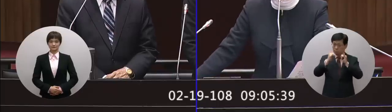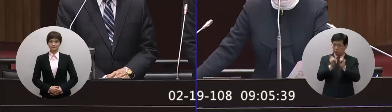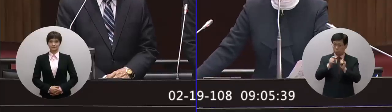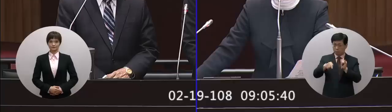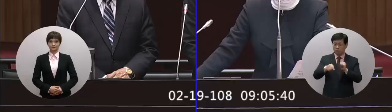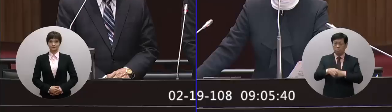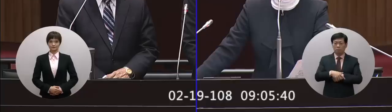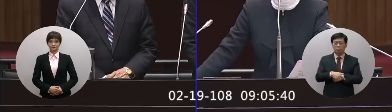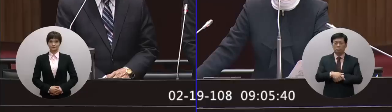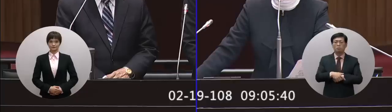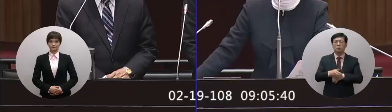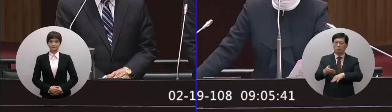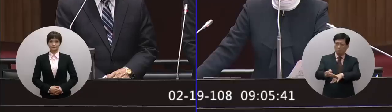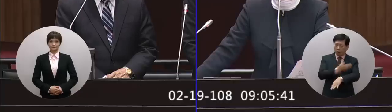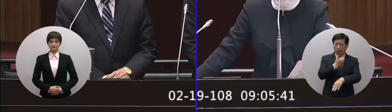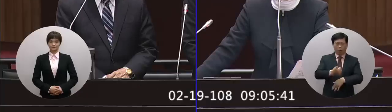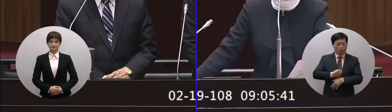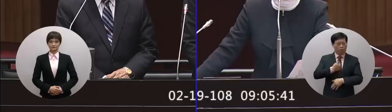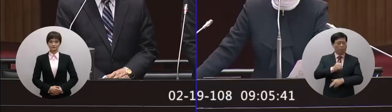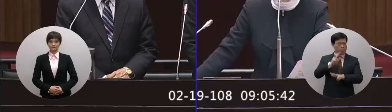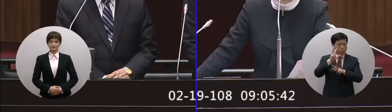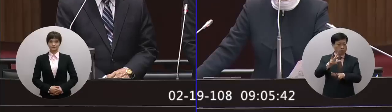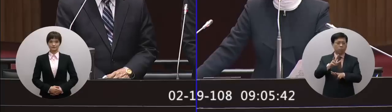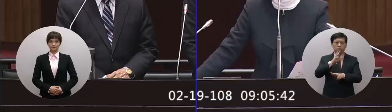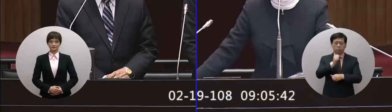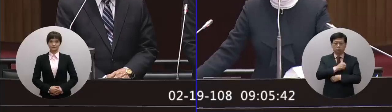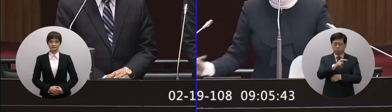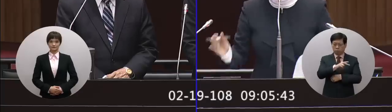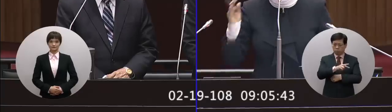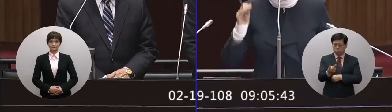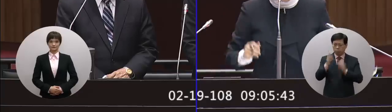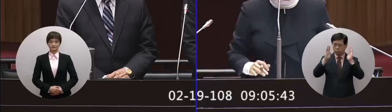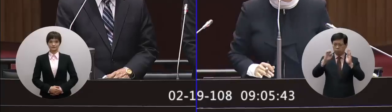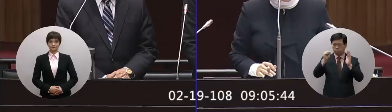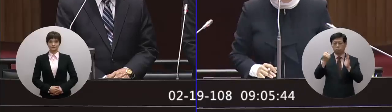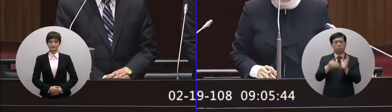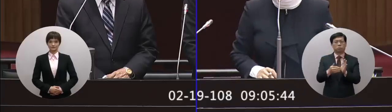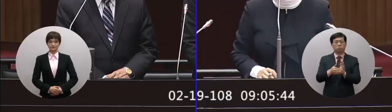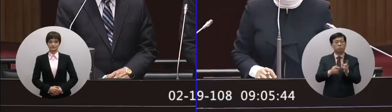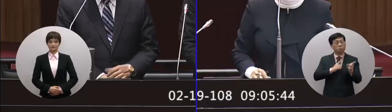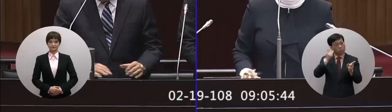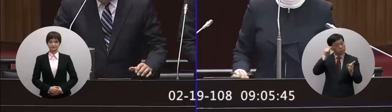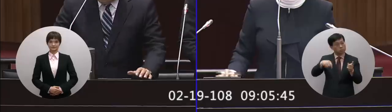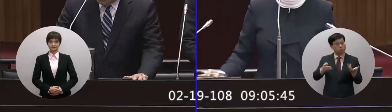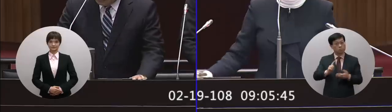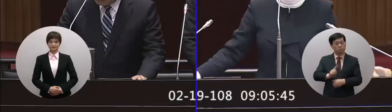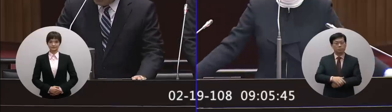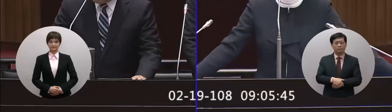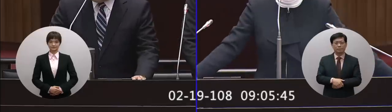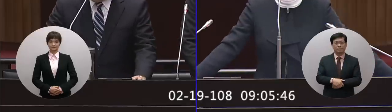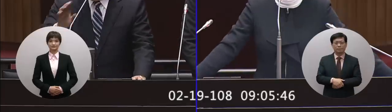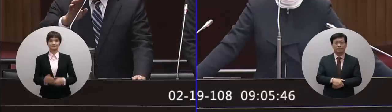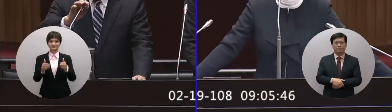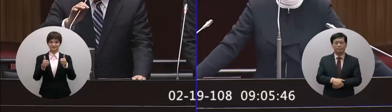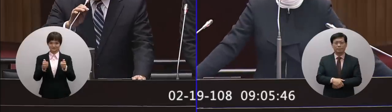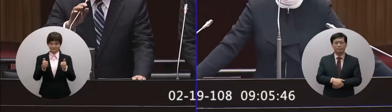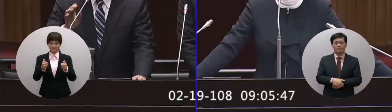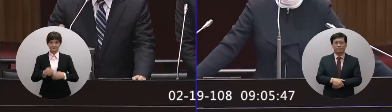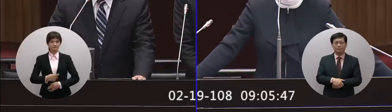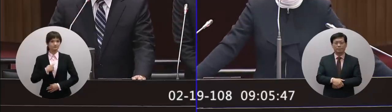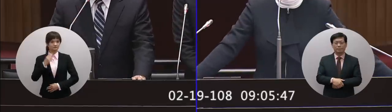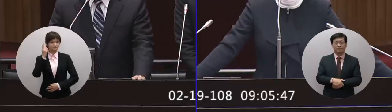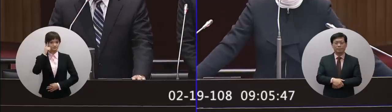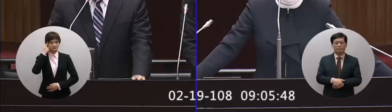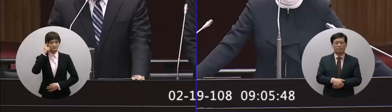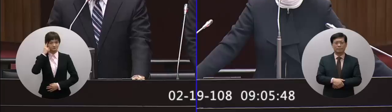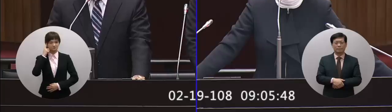开始就是货真价实的转型正义。院长您怎么看？ 谢谢。我认